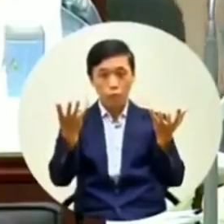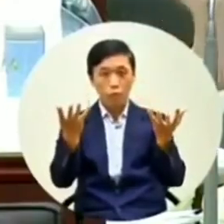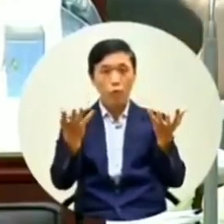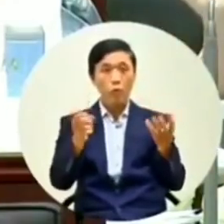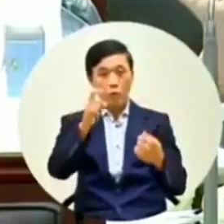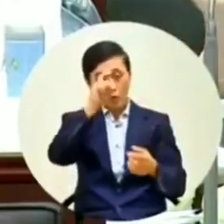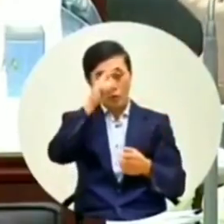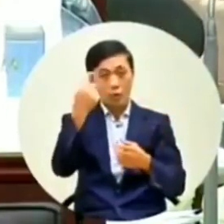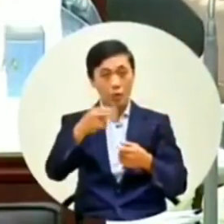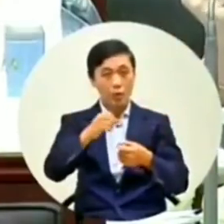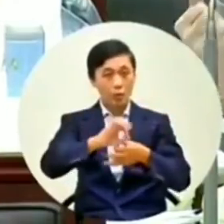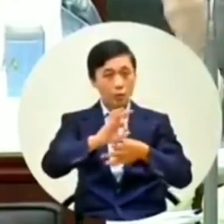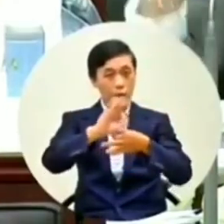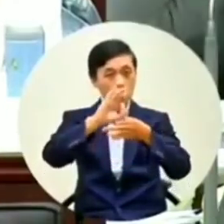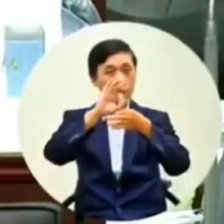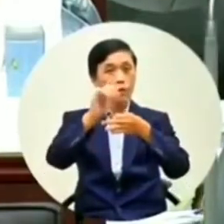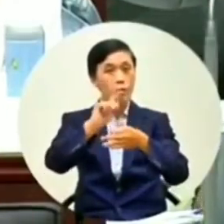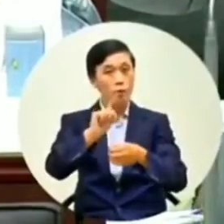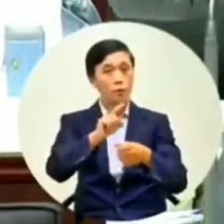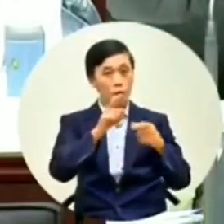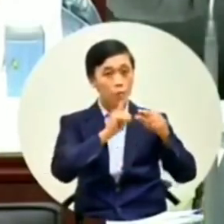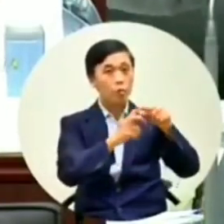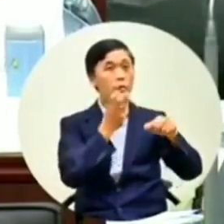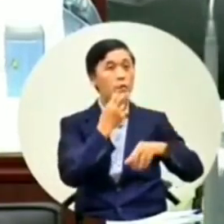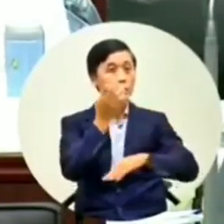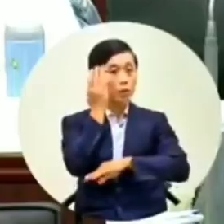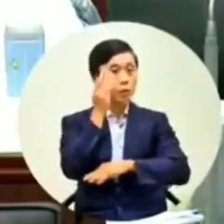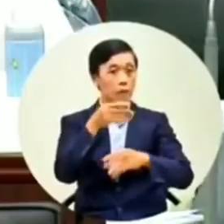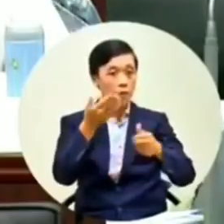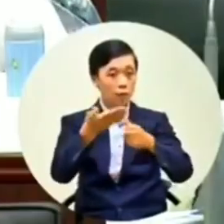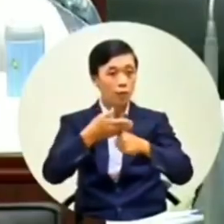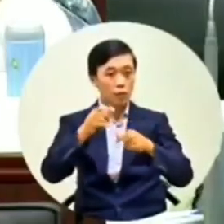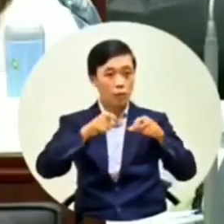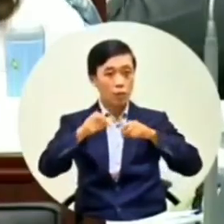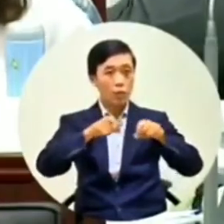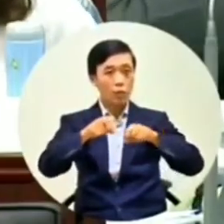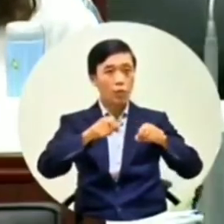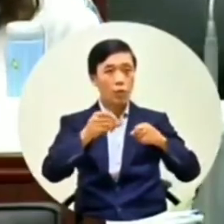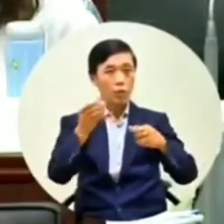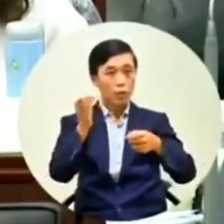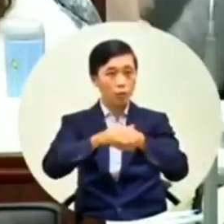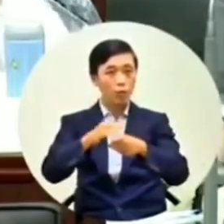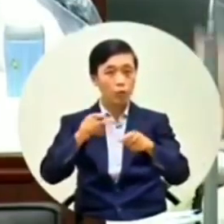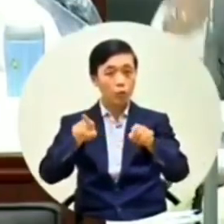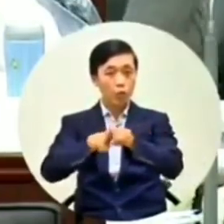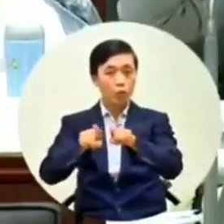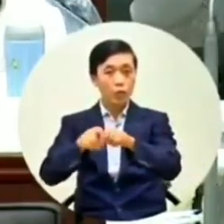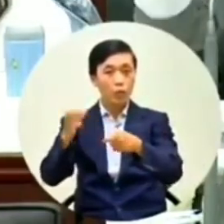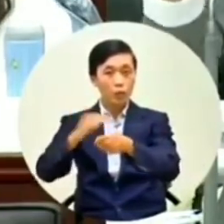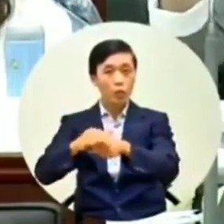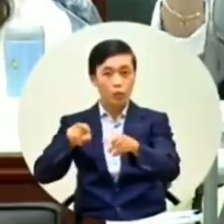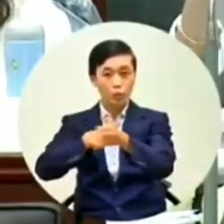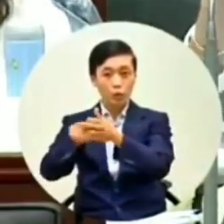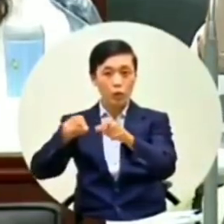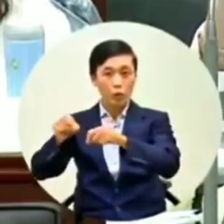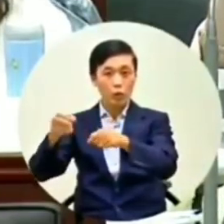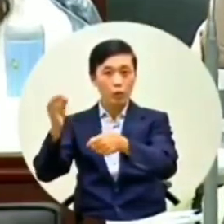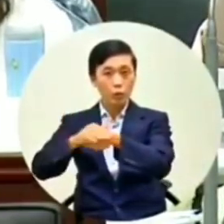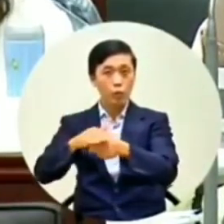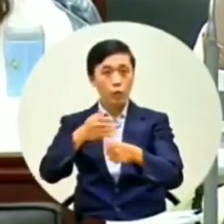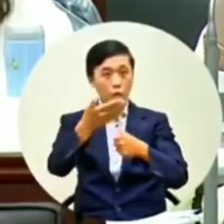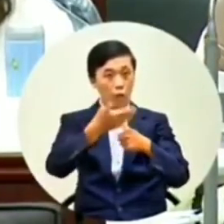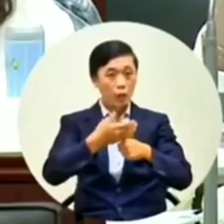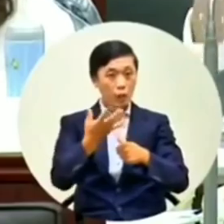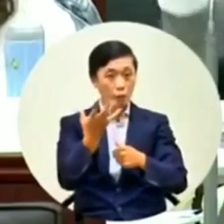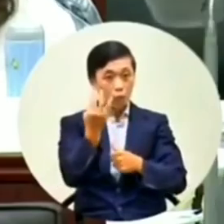的增加之中央要给我们计划型补助、一般性补助、专案补助，我们都能够给我们多少，